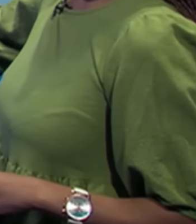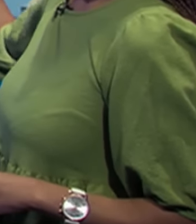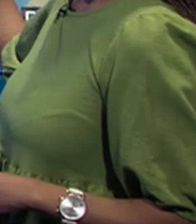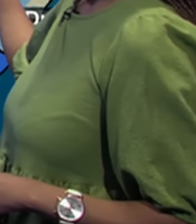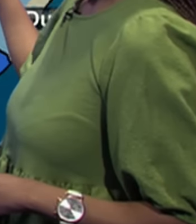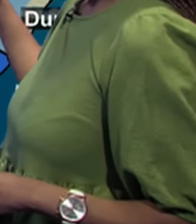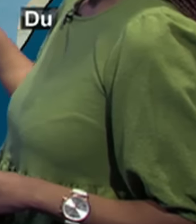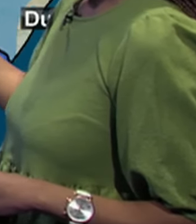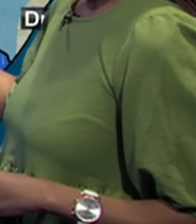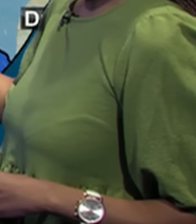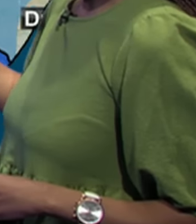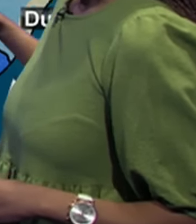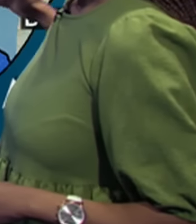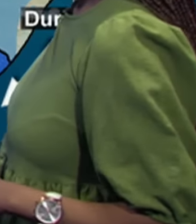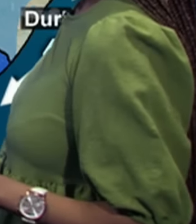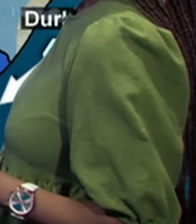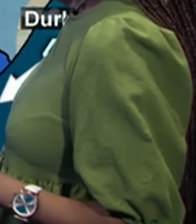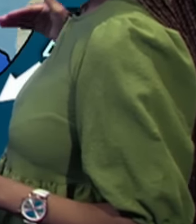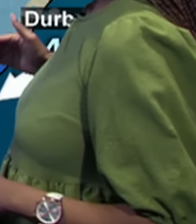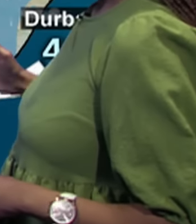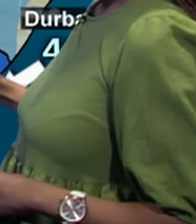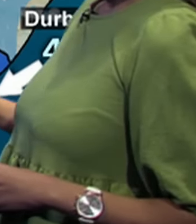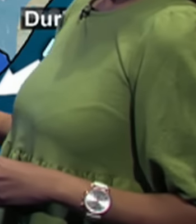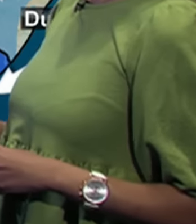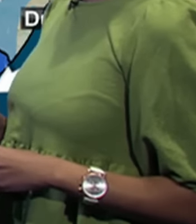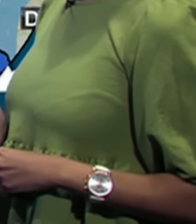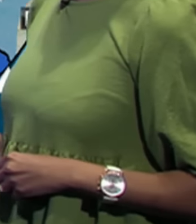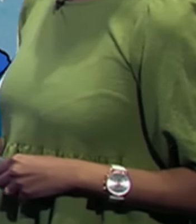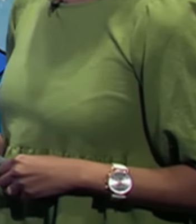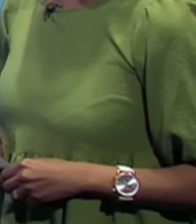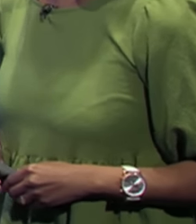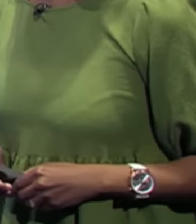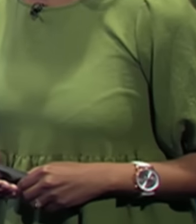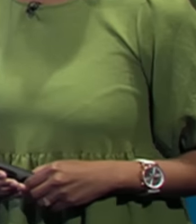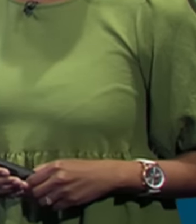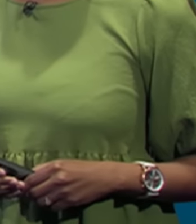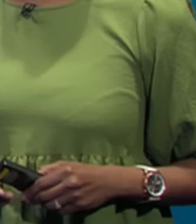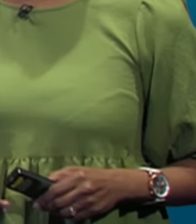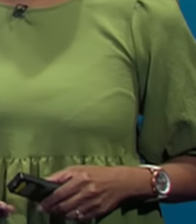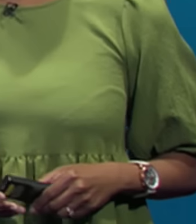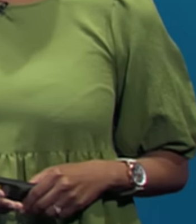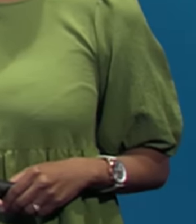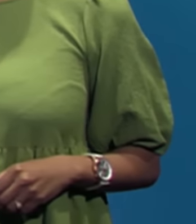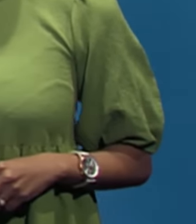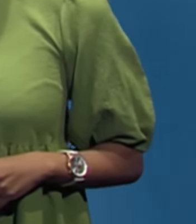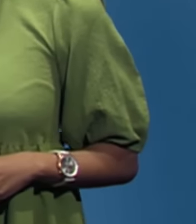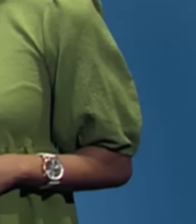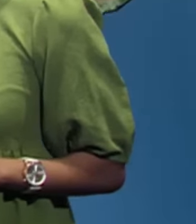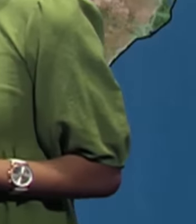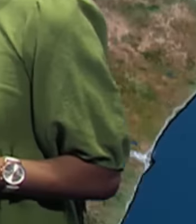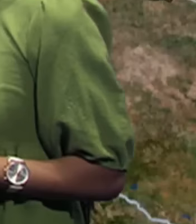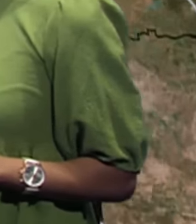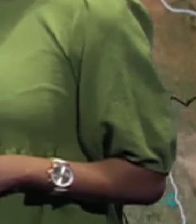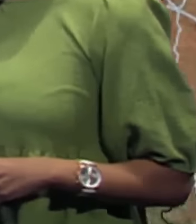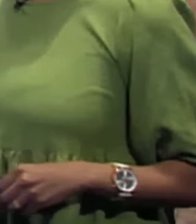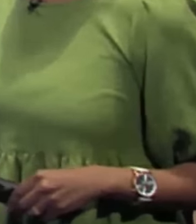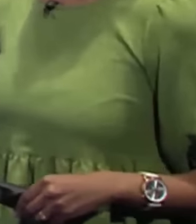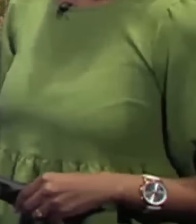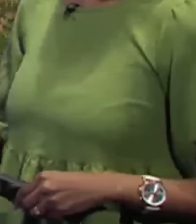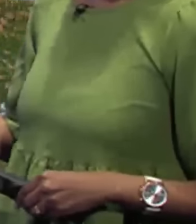bokone bophirima Gauteng le Free State fa re lebella karolo ya KwaZulu-Natal e tla itemogela pula diperesente di le 30 a re